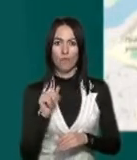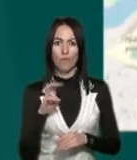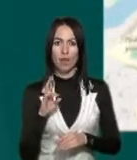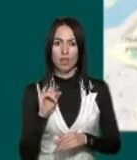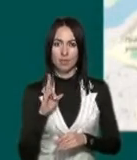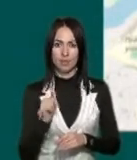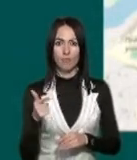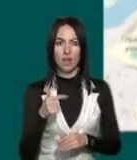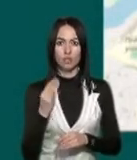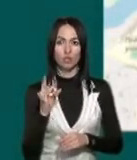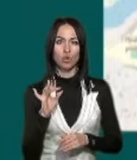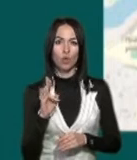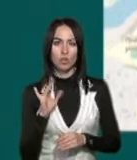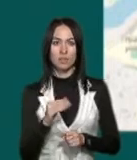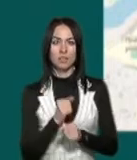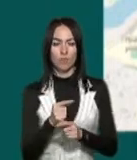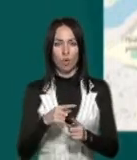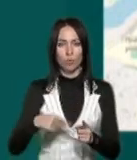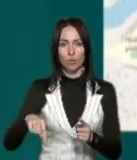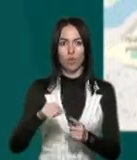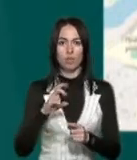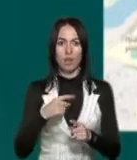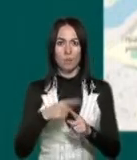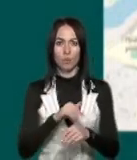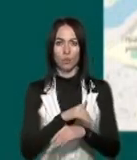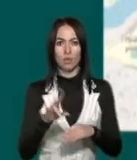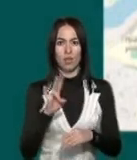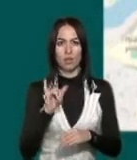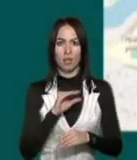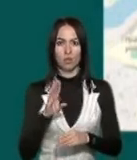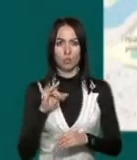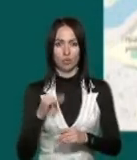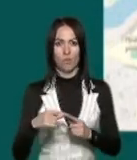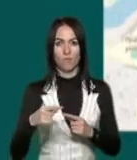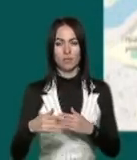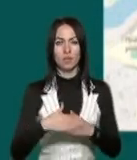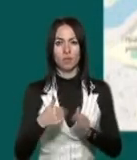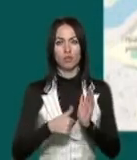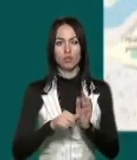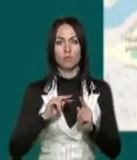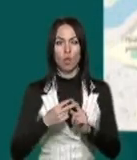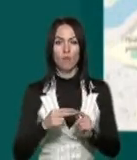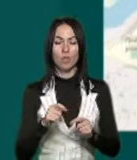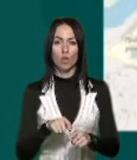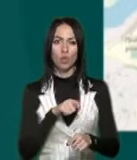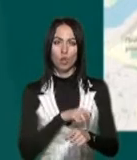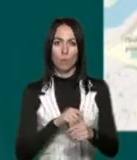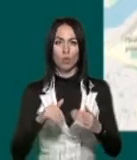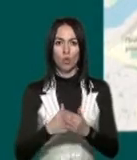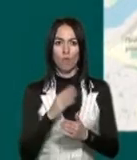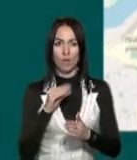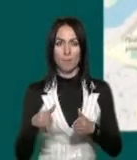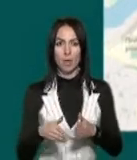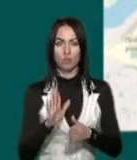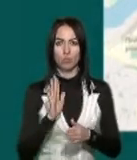Гвардійців, Широнінців та робить коло на перехресті з вулицею Наталії Ужвій. Відстань майже 6,5 кілометрів. Новий маршрут